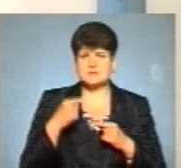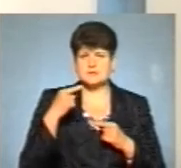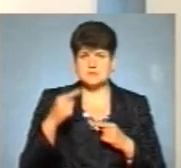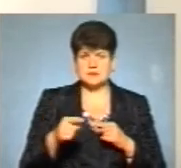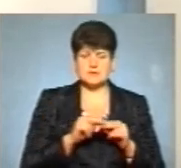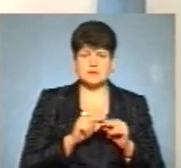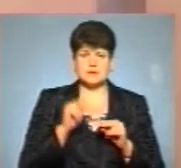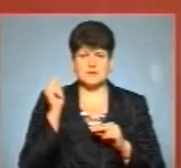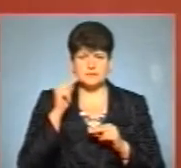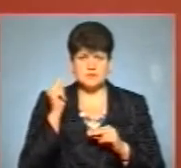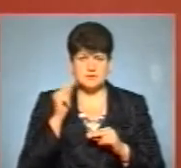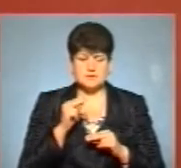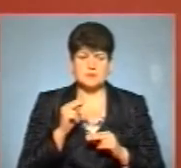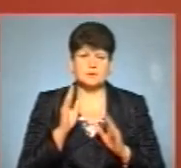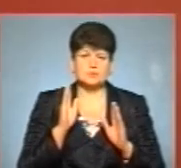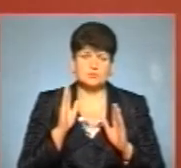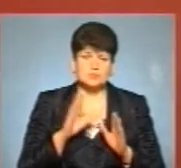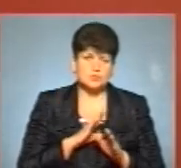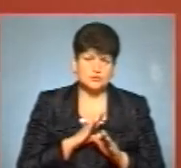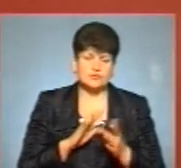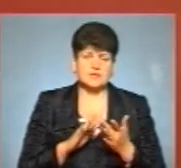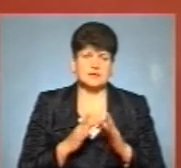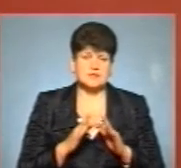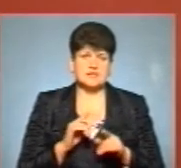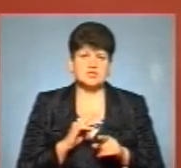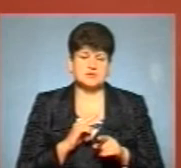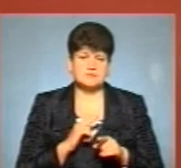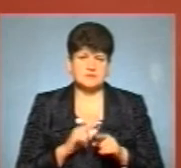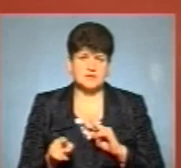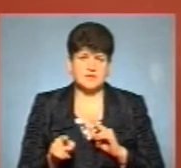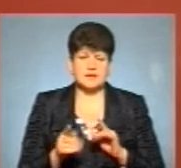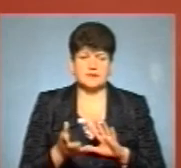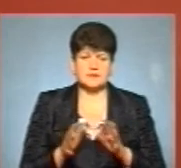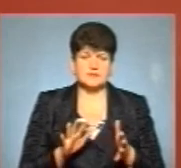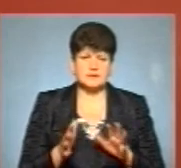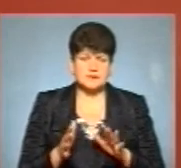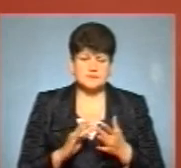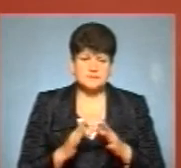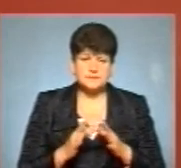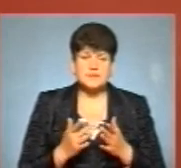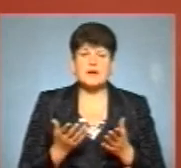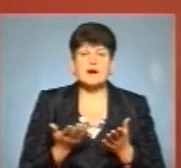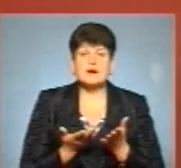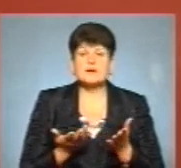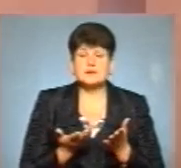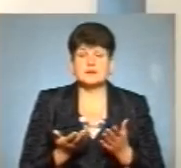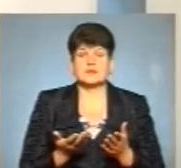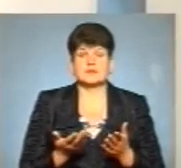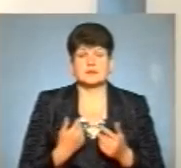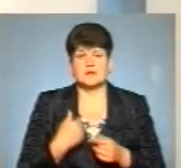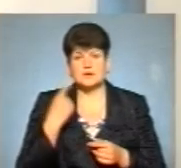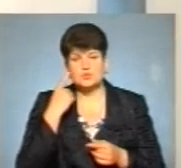навчання, був інтернет, швидкий був, не дуже швидкий, але я думаю, що